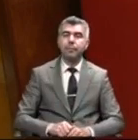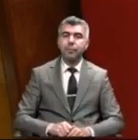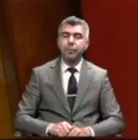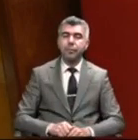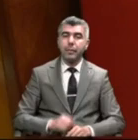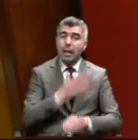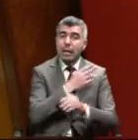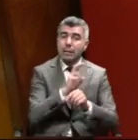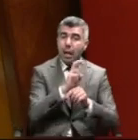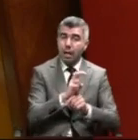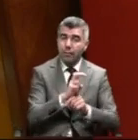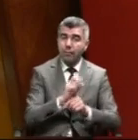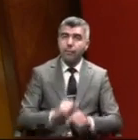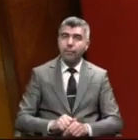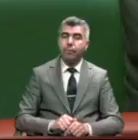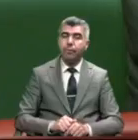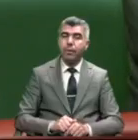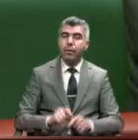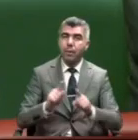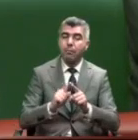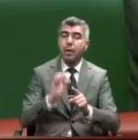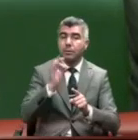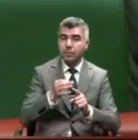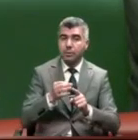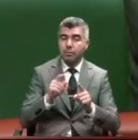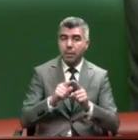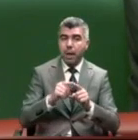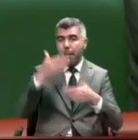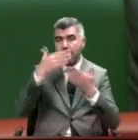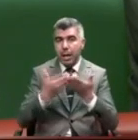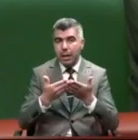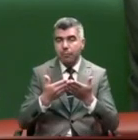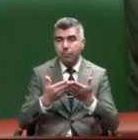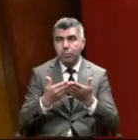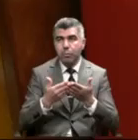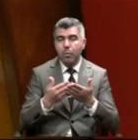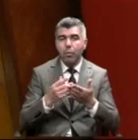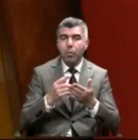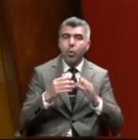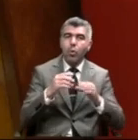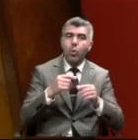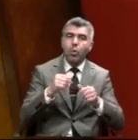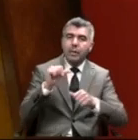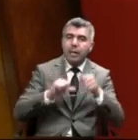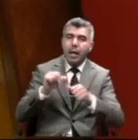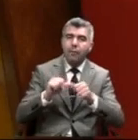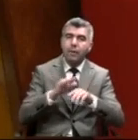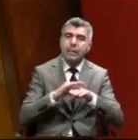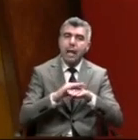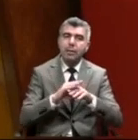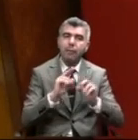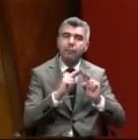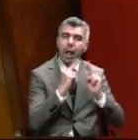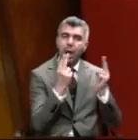الدين فيه الاختيار انك تديره داخلي او خارجي حسب السياسه النقديه المتوفره